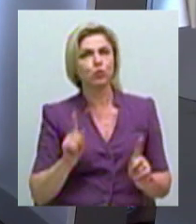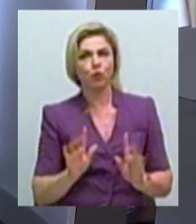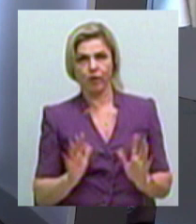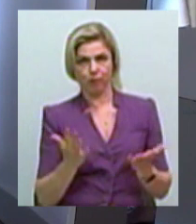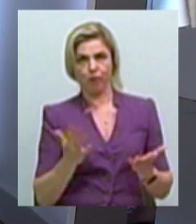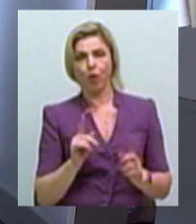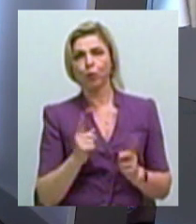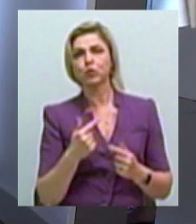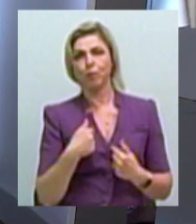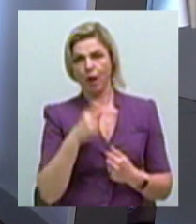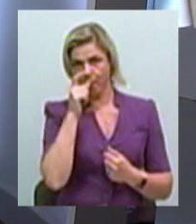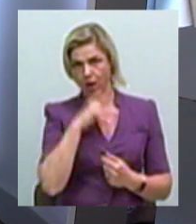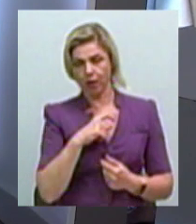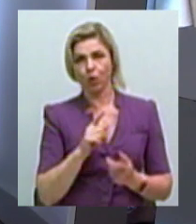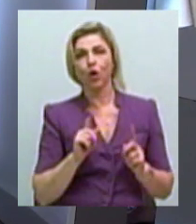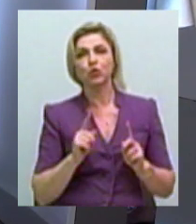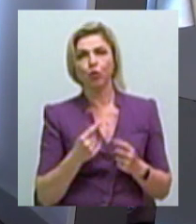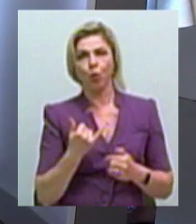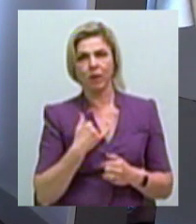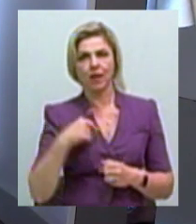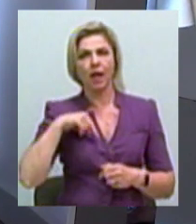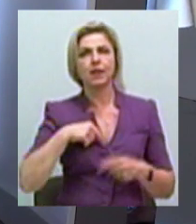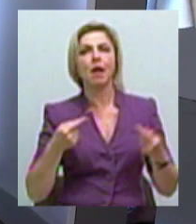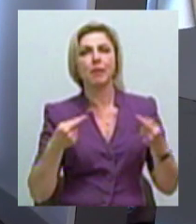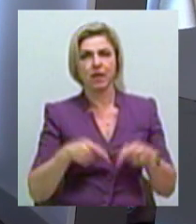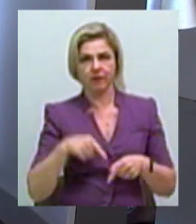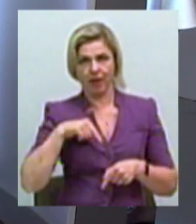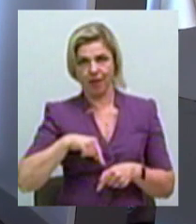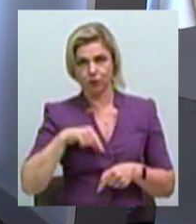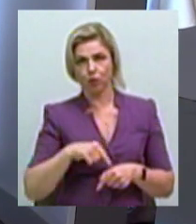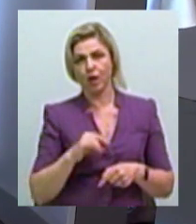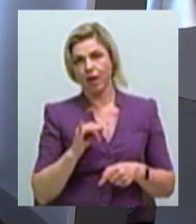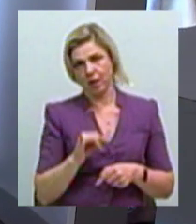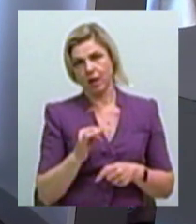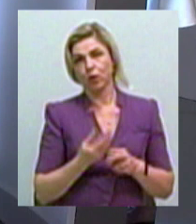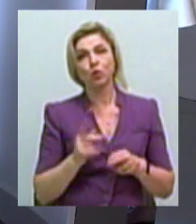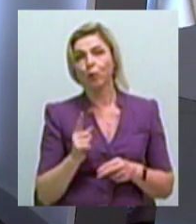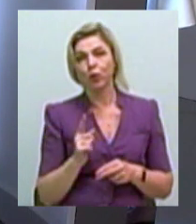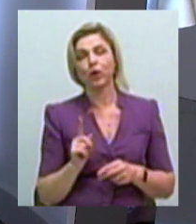Чому мені погано? Чому в мене депресивні настрої і так далі, і тому подібне? Тому що